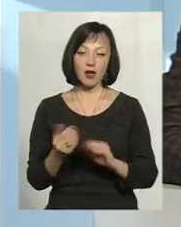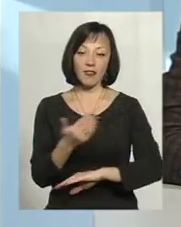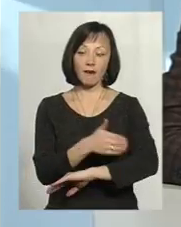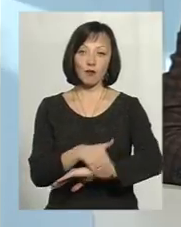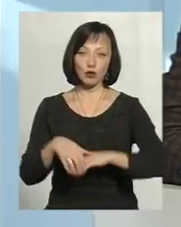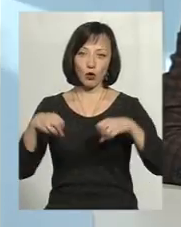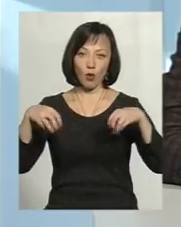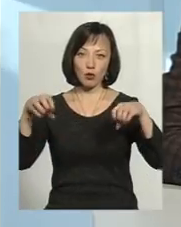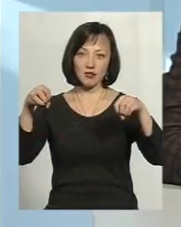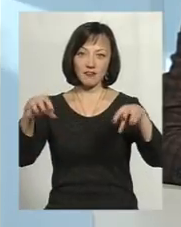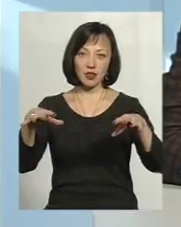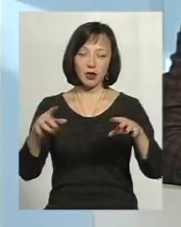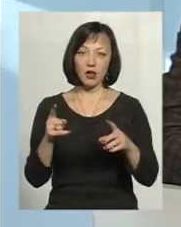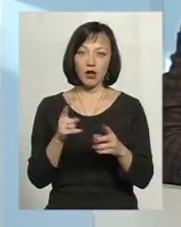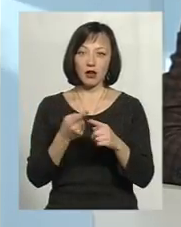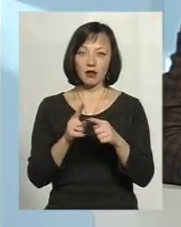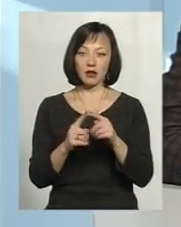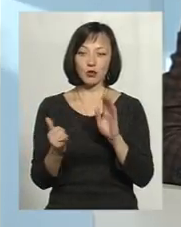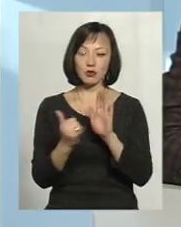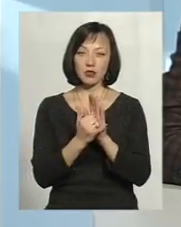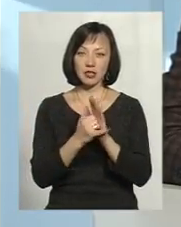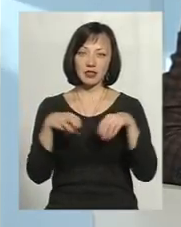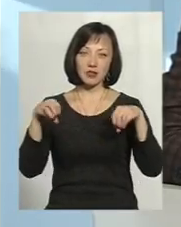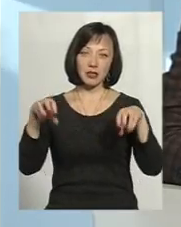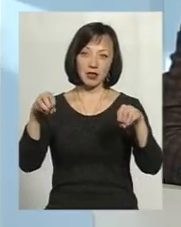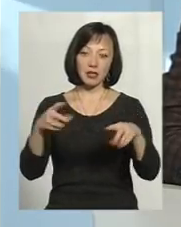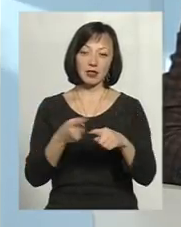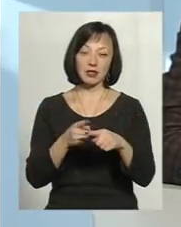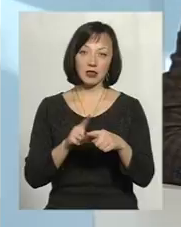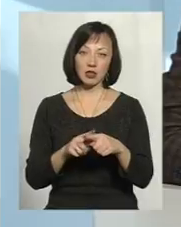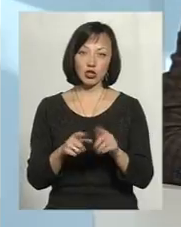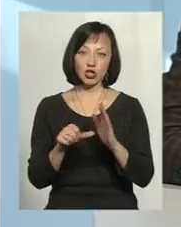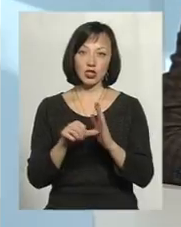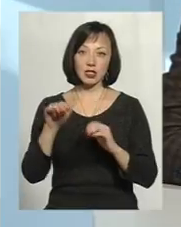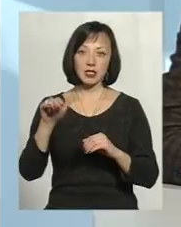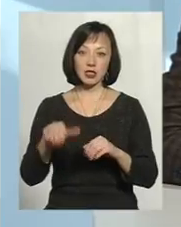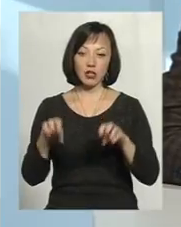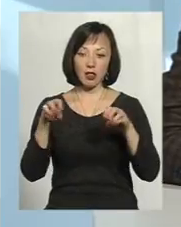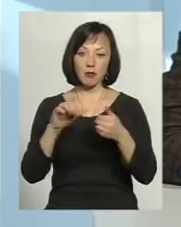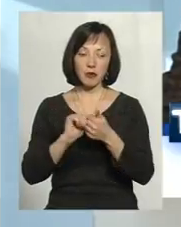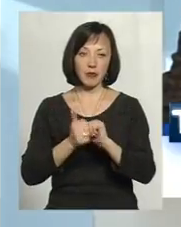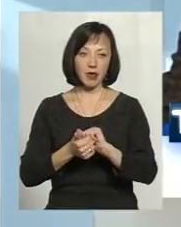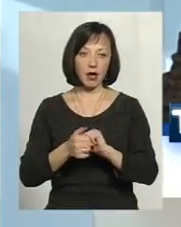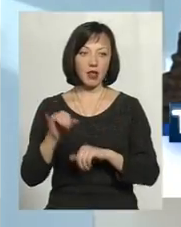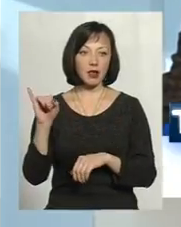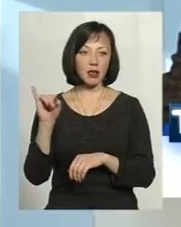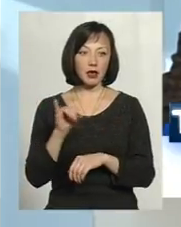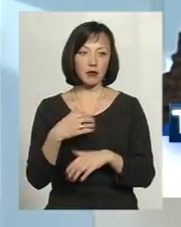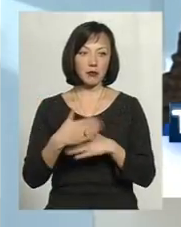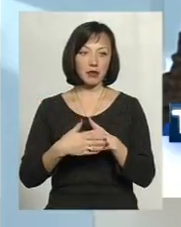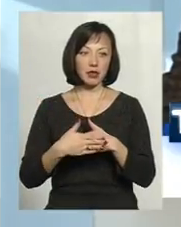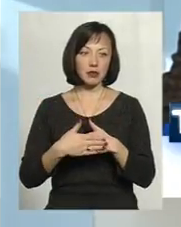Причому розміщуючи світлодіодні світильники, LED-освітлення, ми понад 6 тисяч ламп поміняли. І